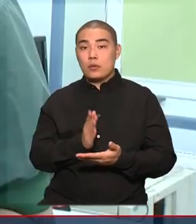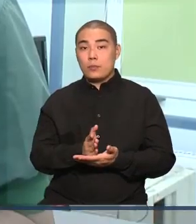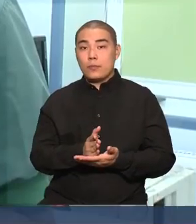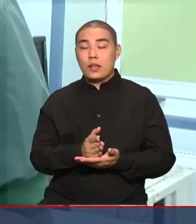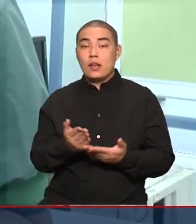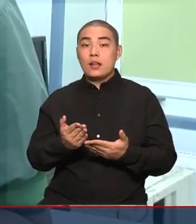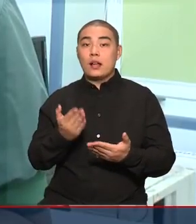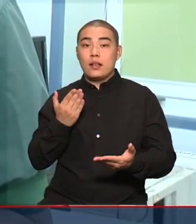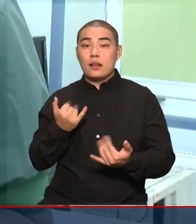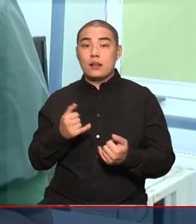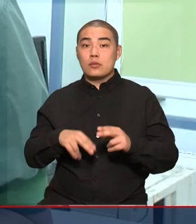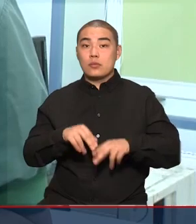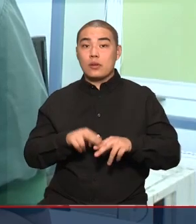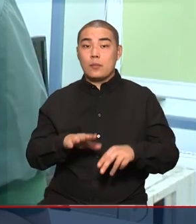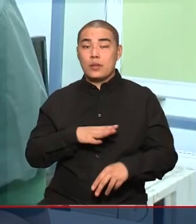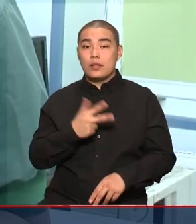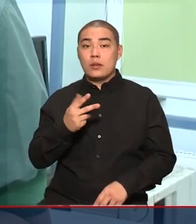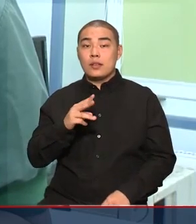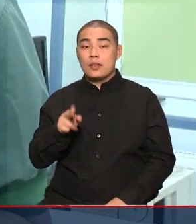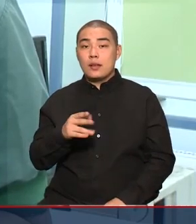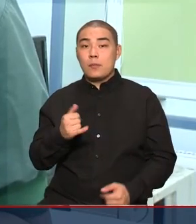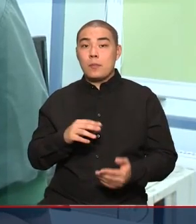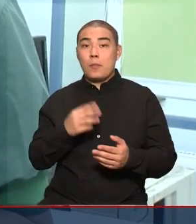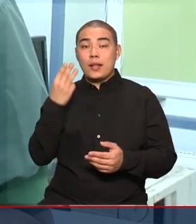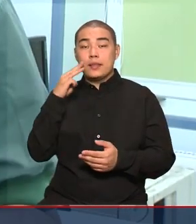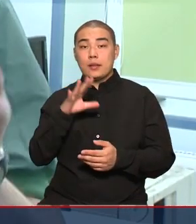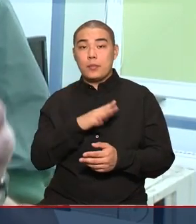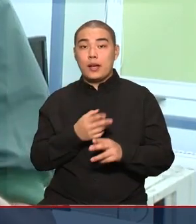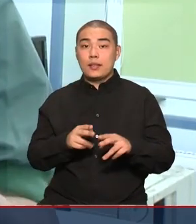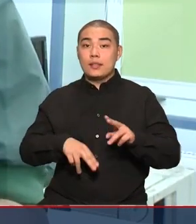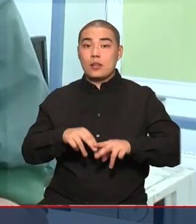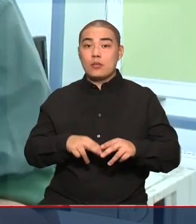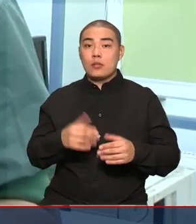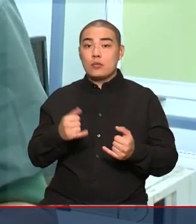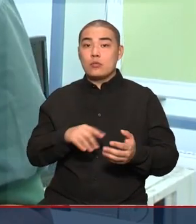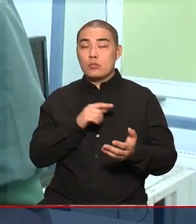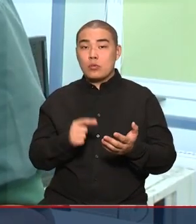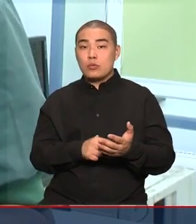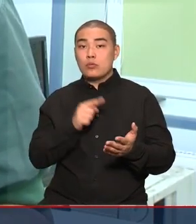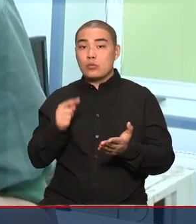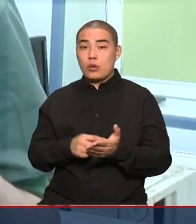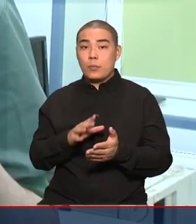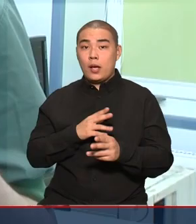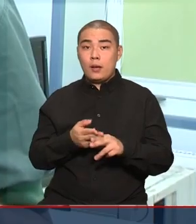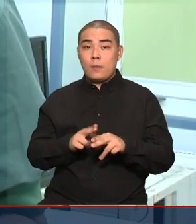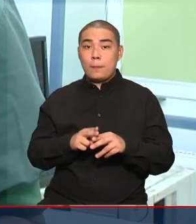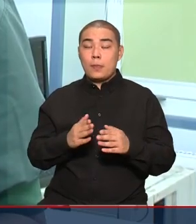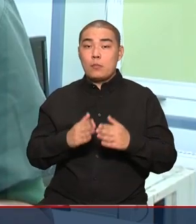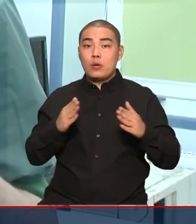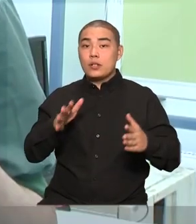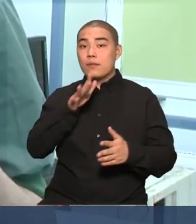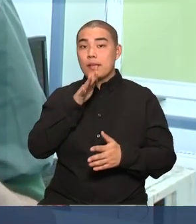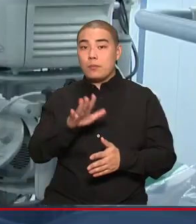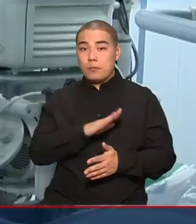Раньше строились также трехмерные модели. Они строились как бы точка за точкой, то есть как бы это занимало больше